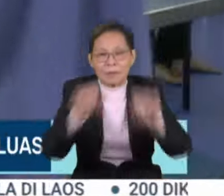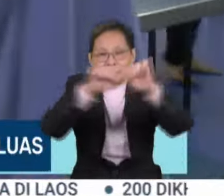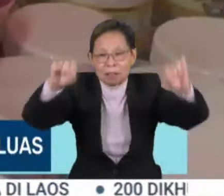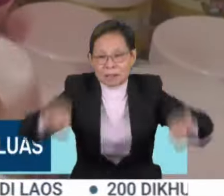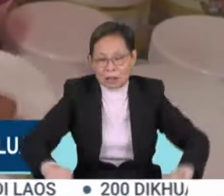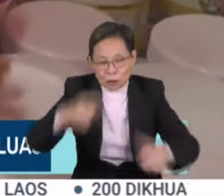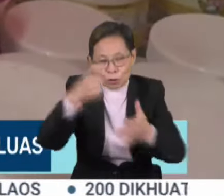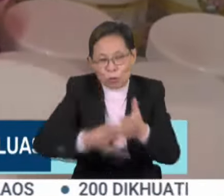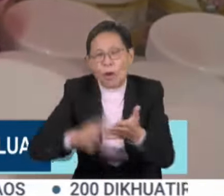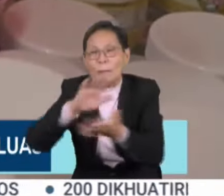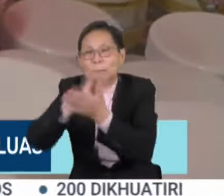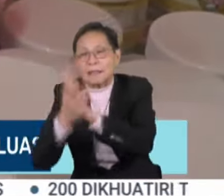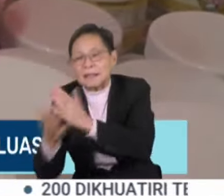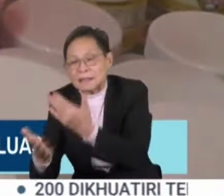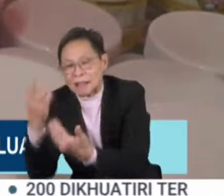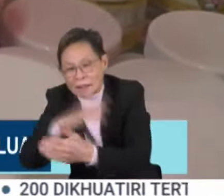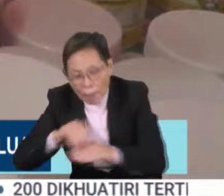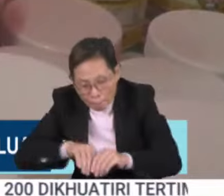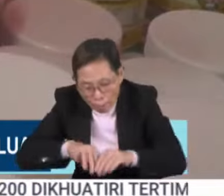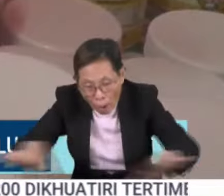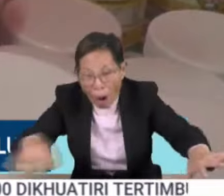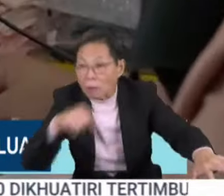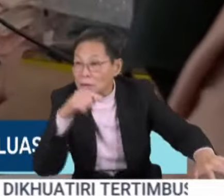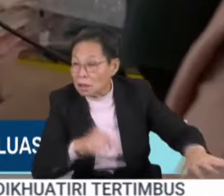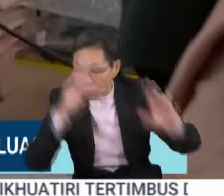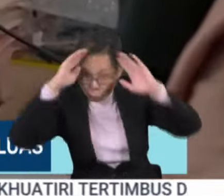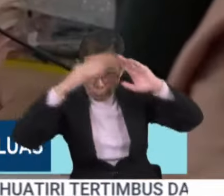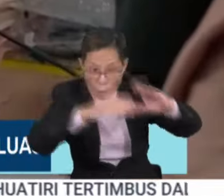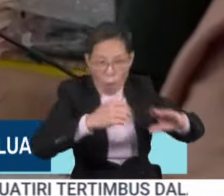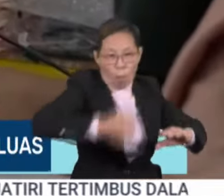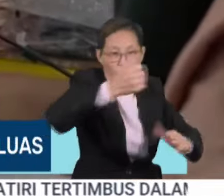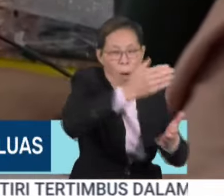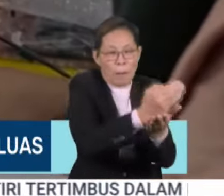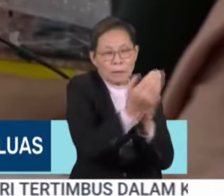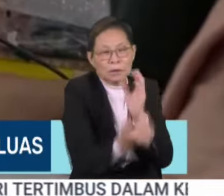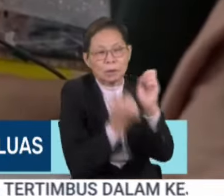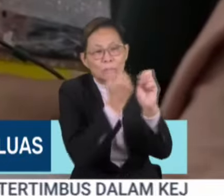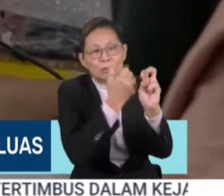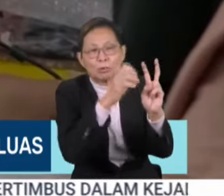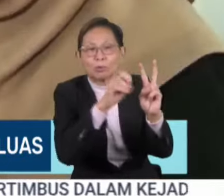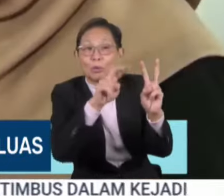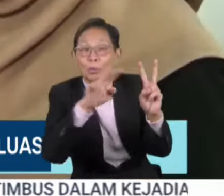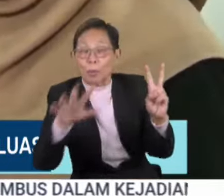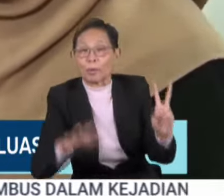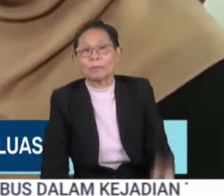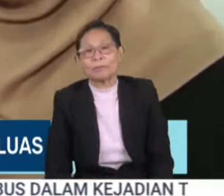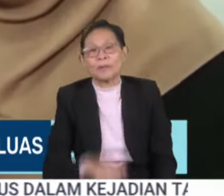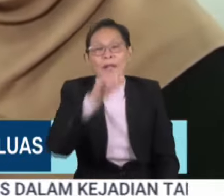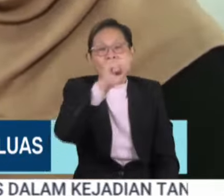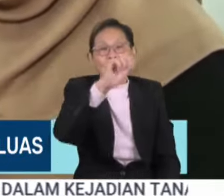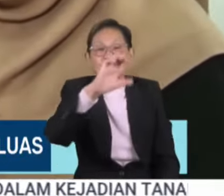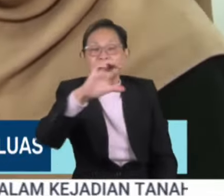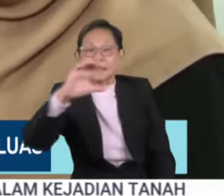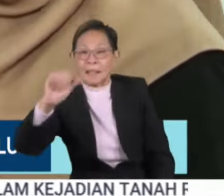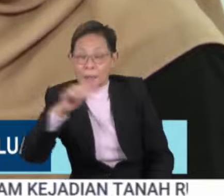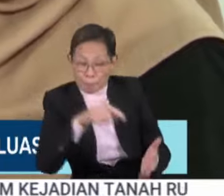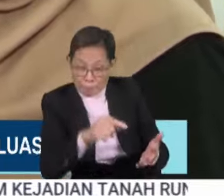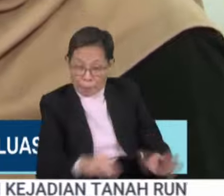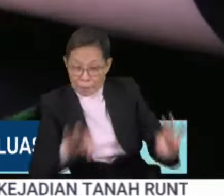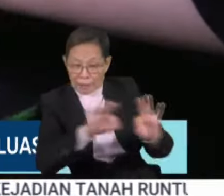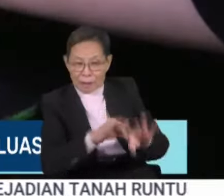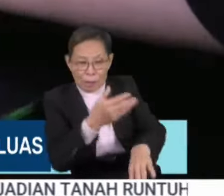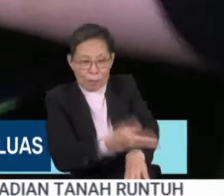Sistem cukai yang dipermudah dan diperluas perlu jadi antara tumpuan utama belanjawan 2025. Menurut ACCA, ia penting